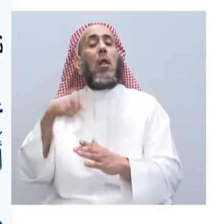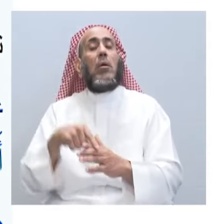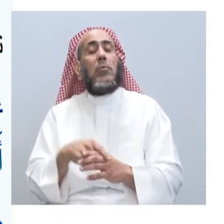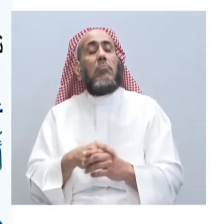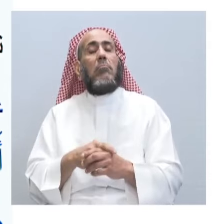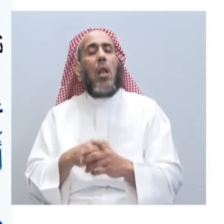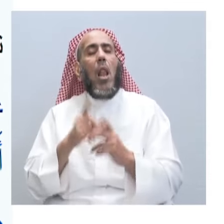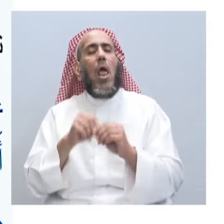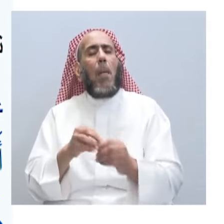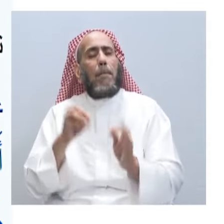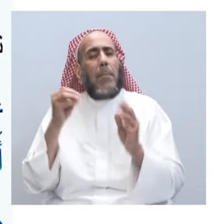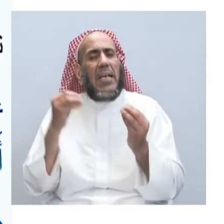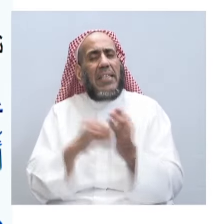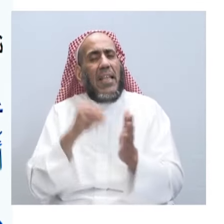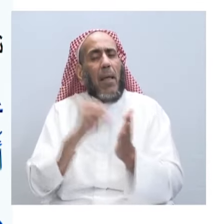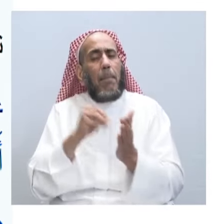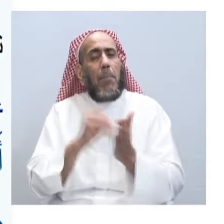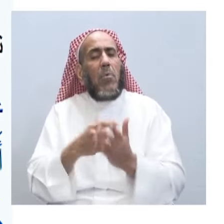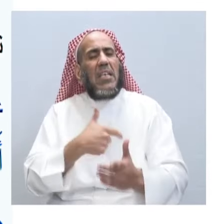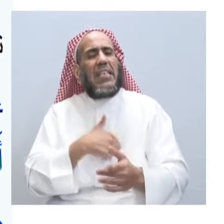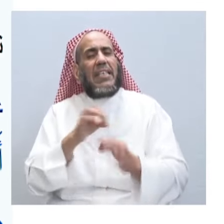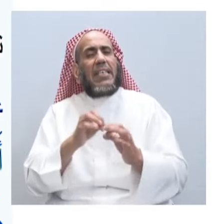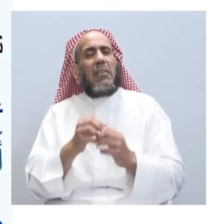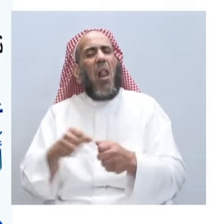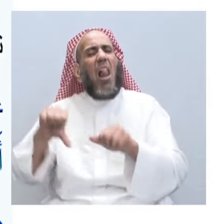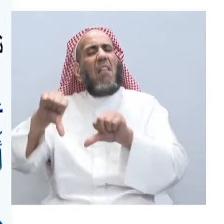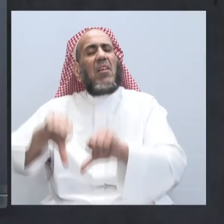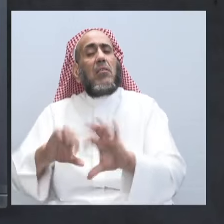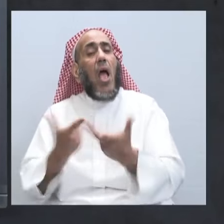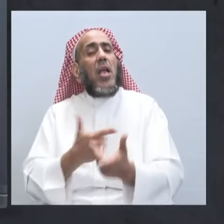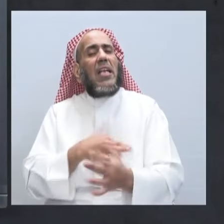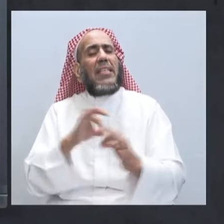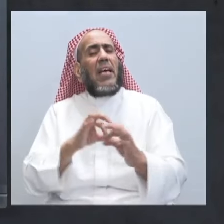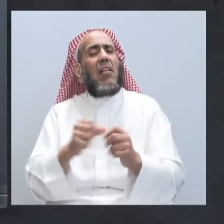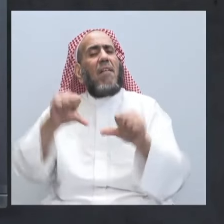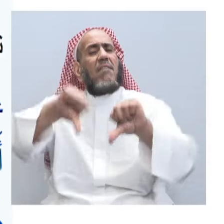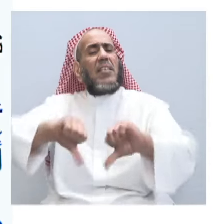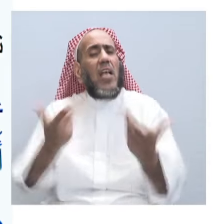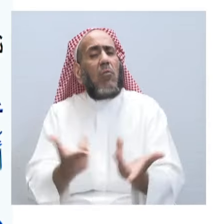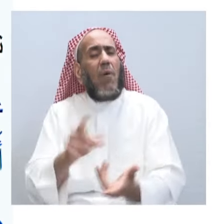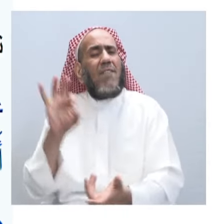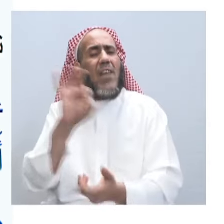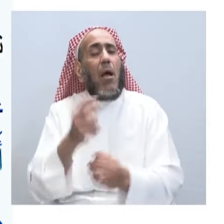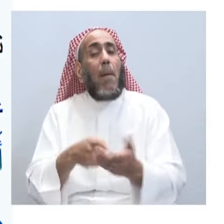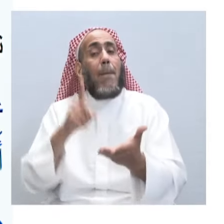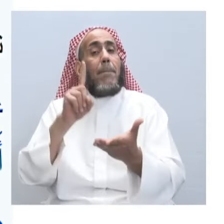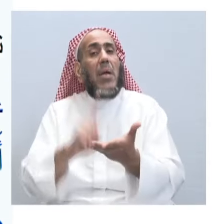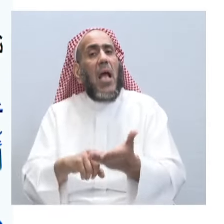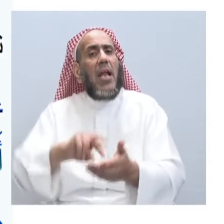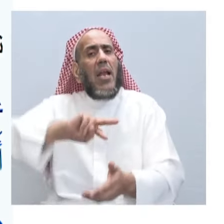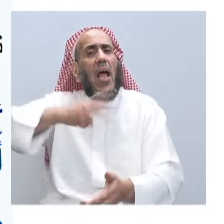لما يتضمنه من الاعتقاد الفاسد اين الاعتقاد ف الاعتقاد اين هو بان